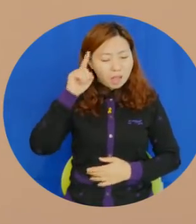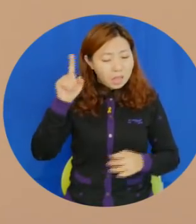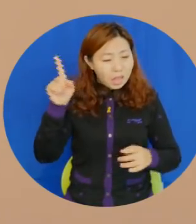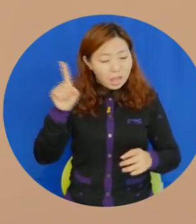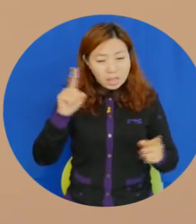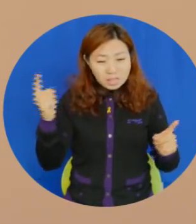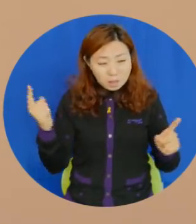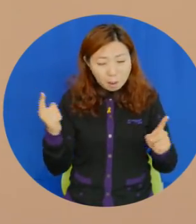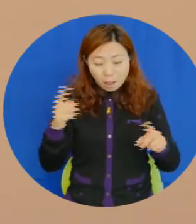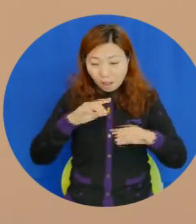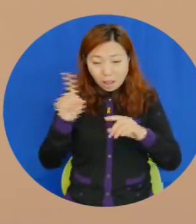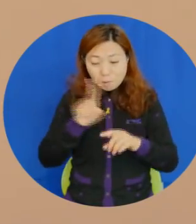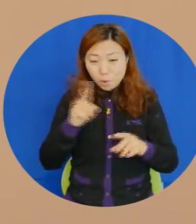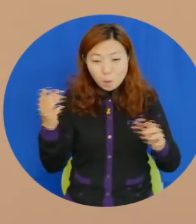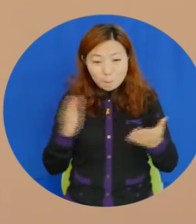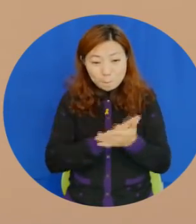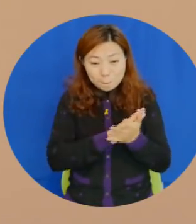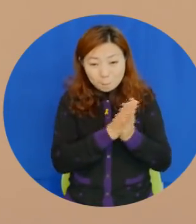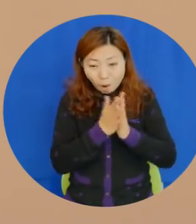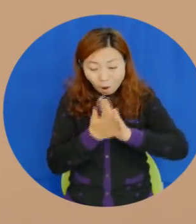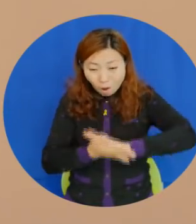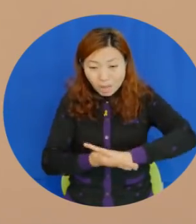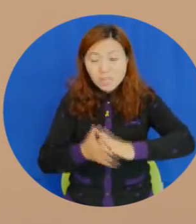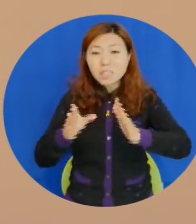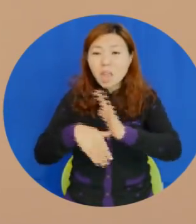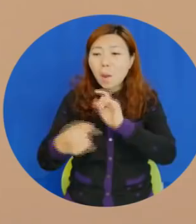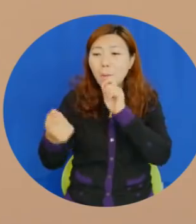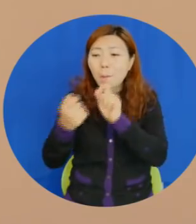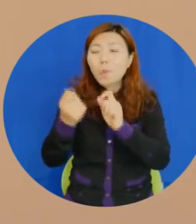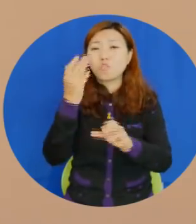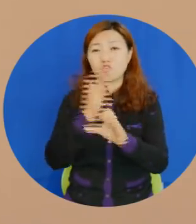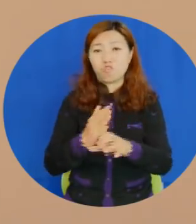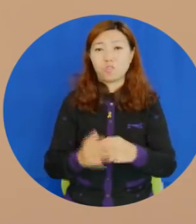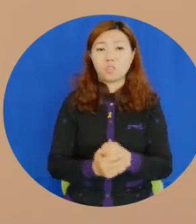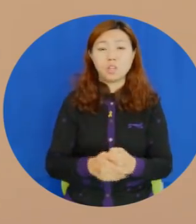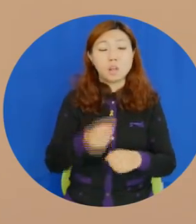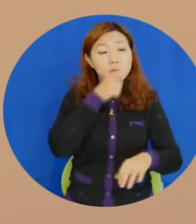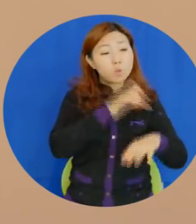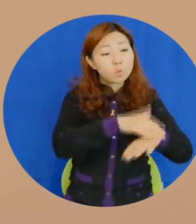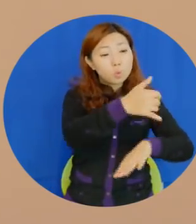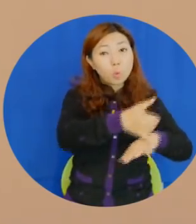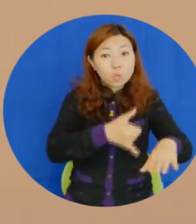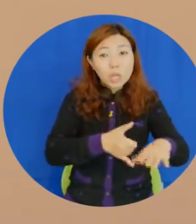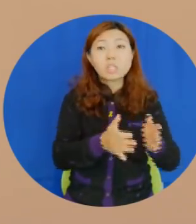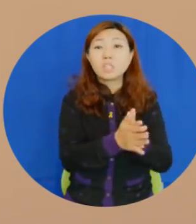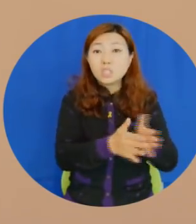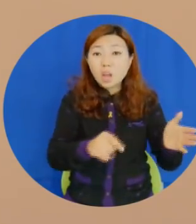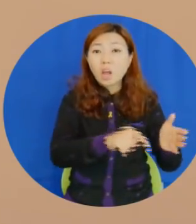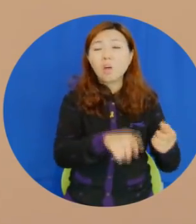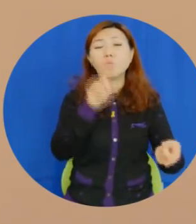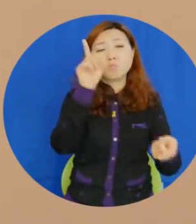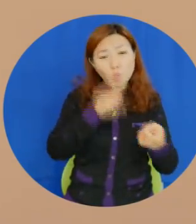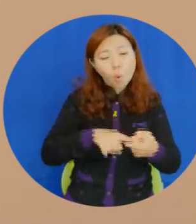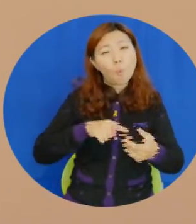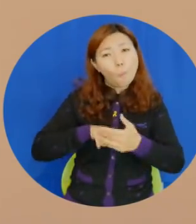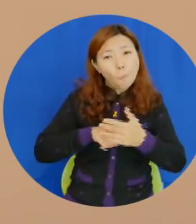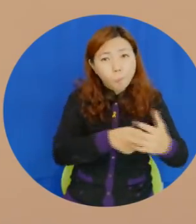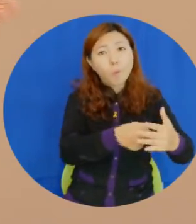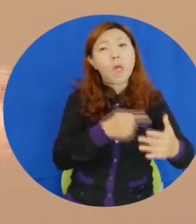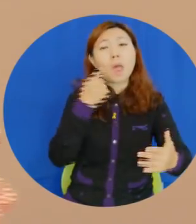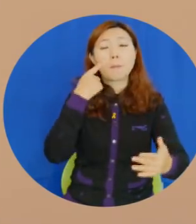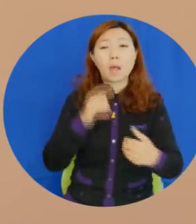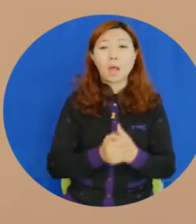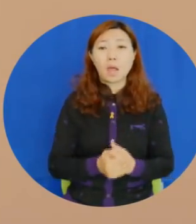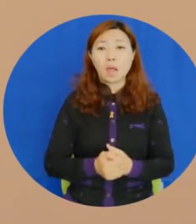전혀 다른 시대가 지금 도래하고 있다니까. 그러니까 자기가 그런 저런 걸 생각해서 시작을 했으면